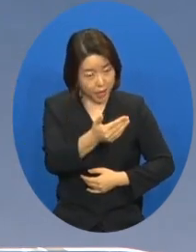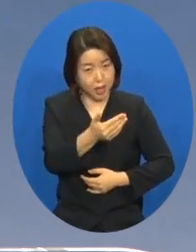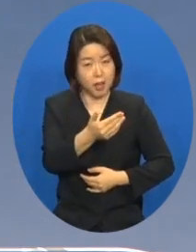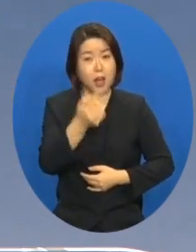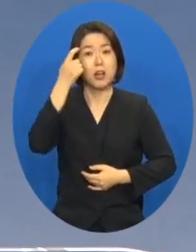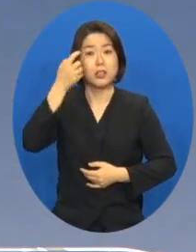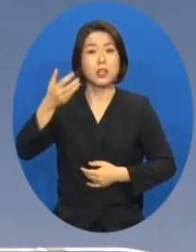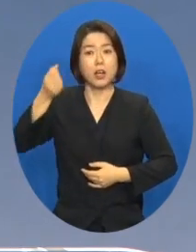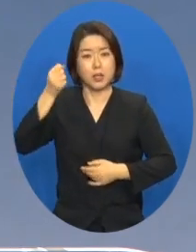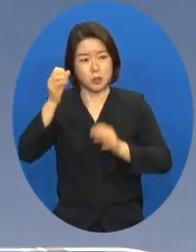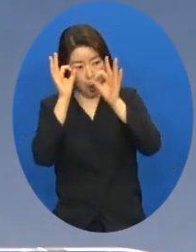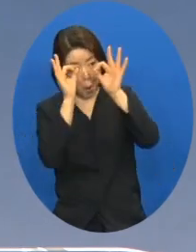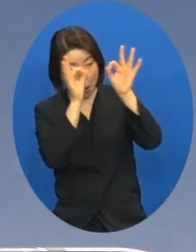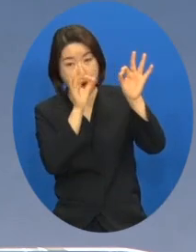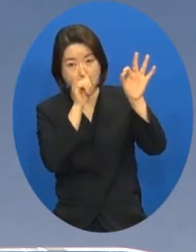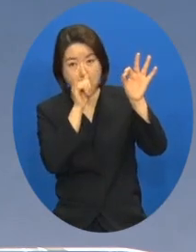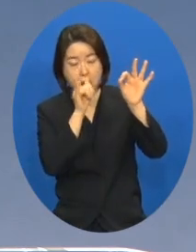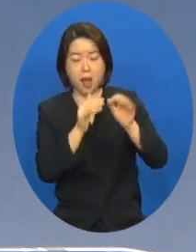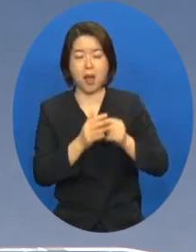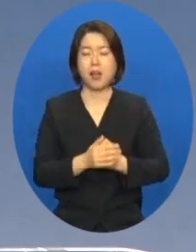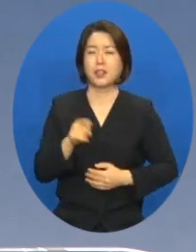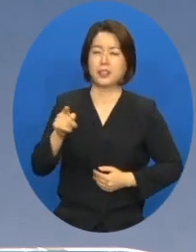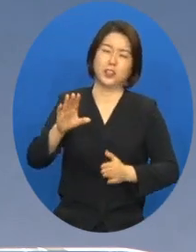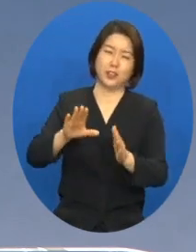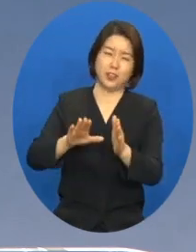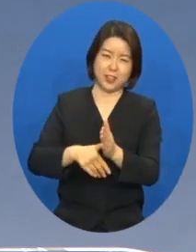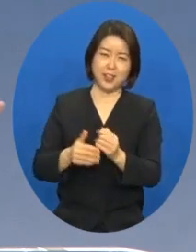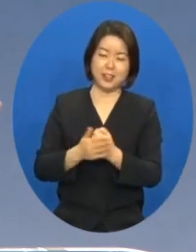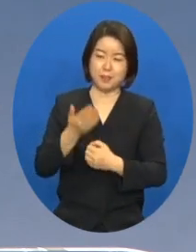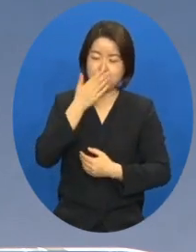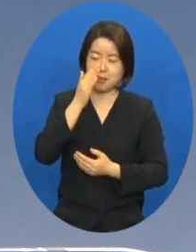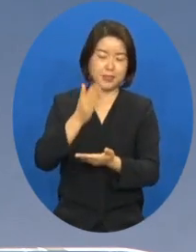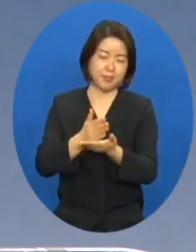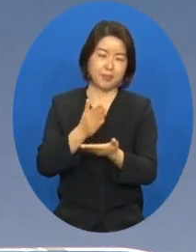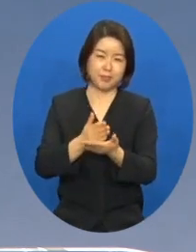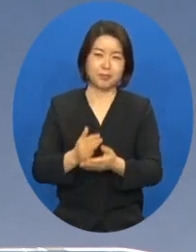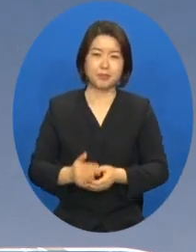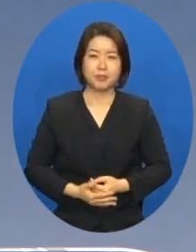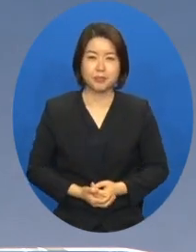생각하고 본다는 겁니다. 그럴 경우에는 먹지 말라.